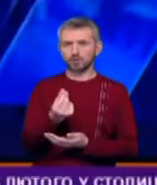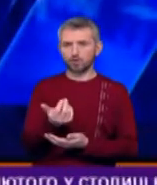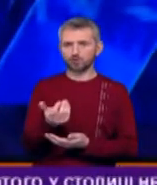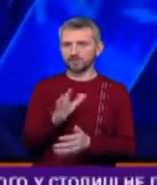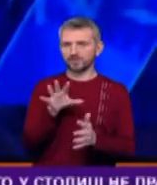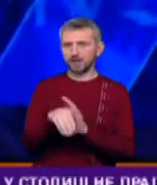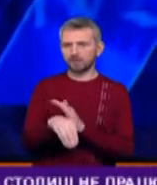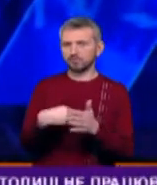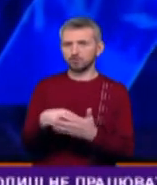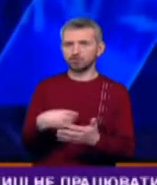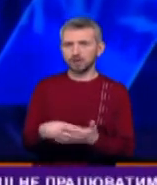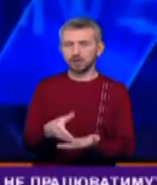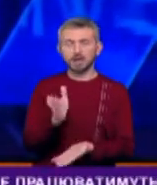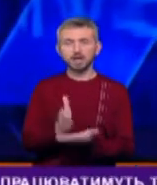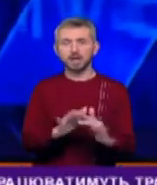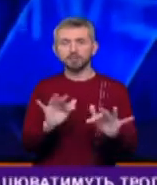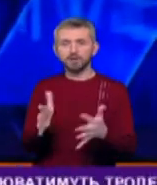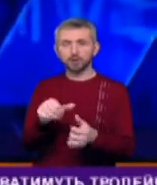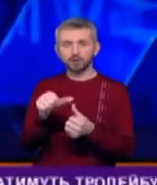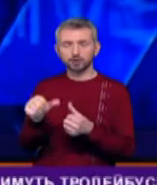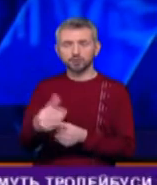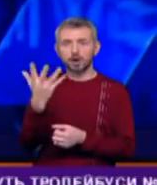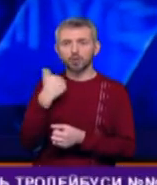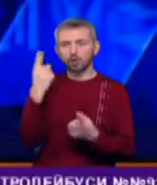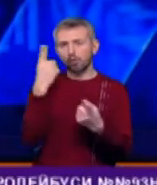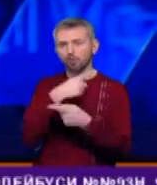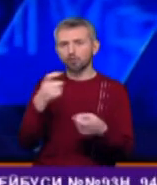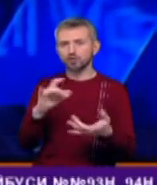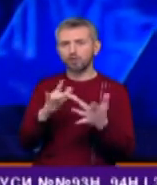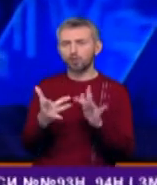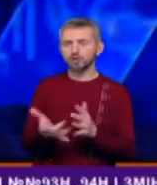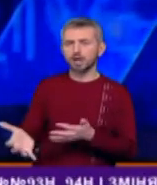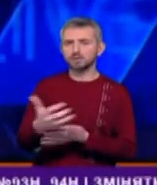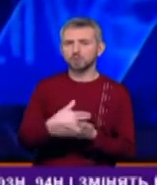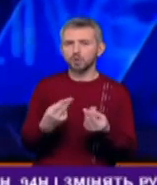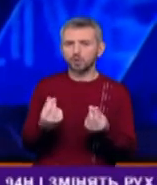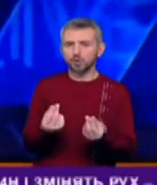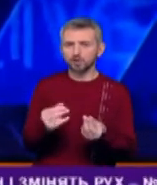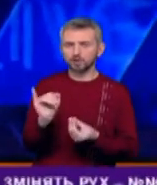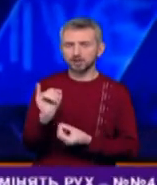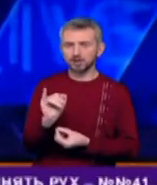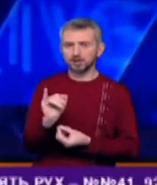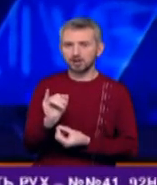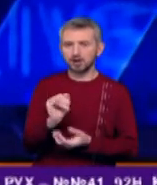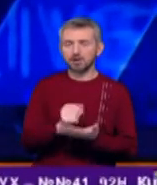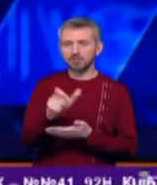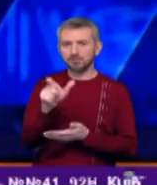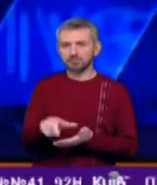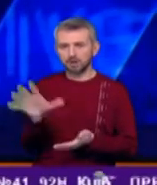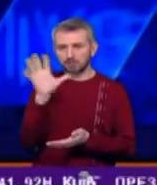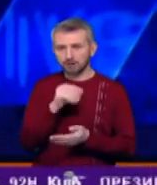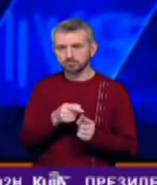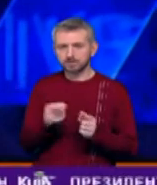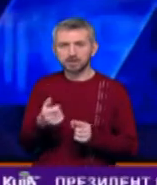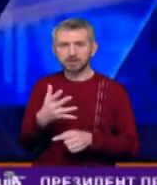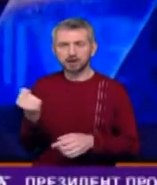внести в бюджет. Є випадки, зокрема, коли оголошується онлайн збір коштів і кандидат назбирує за декілька